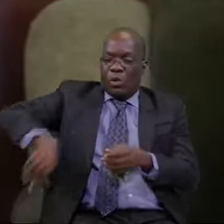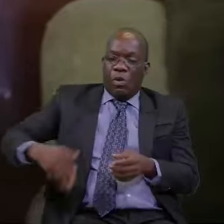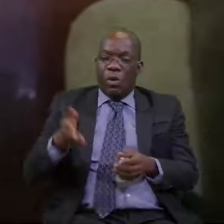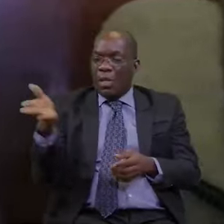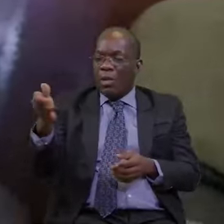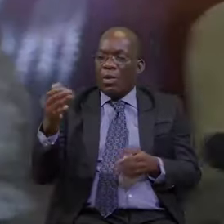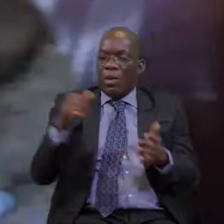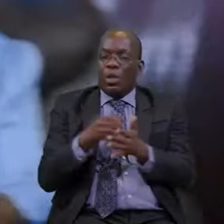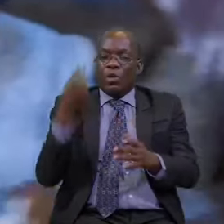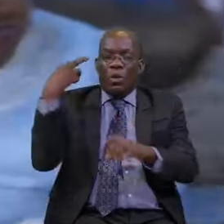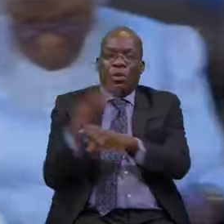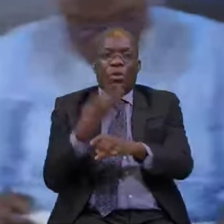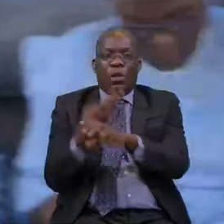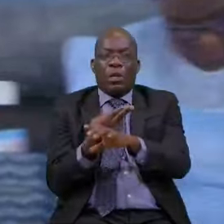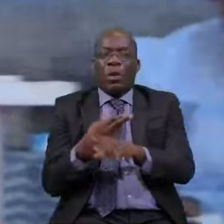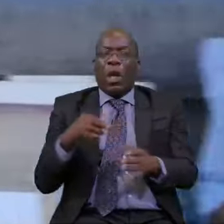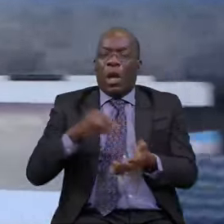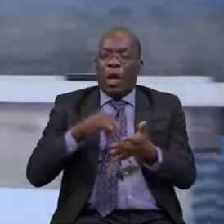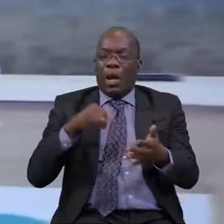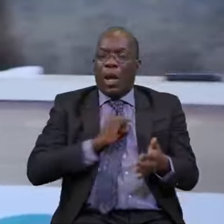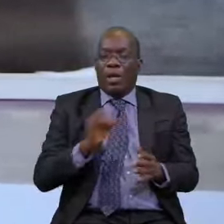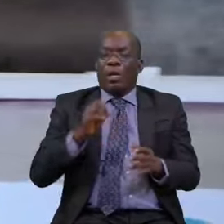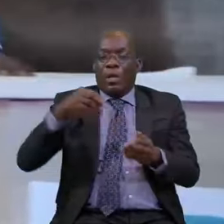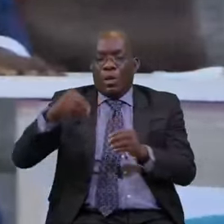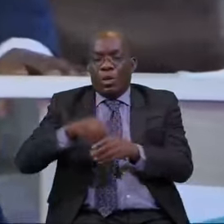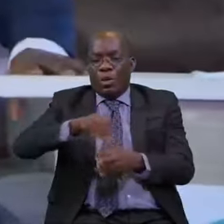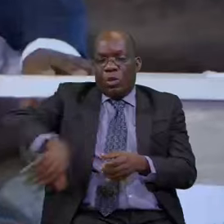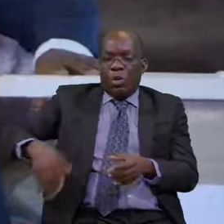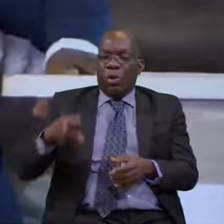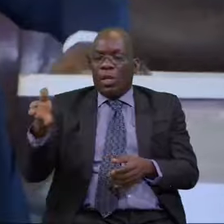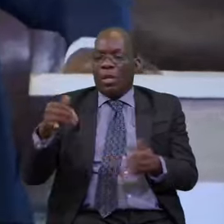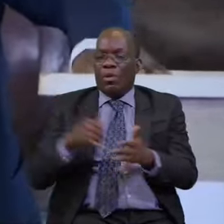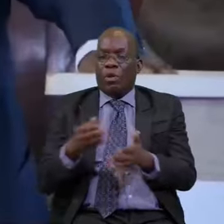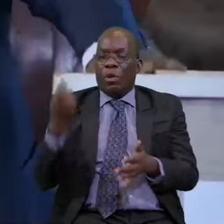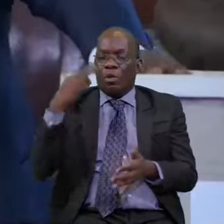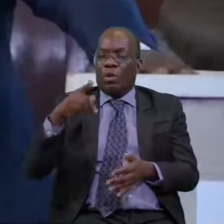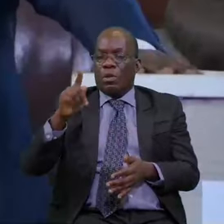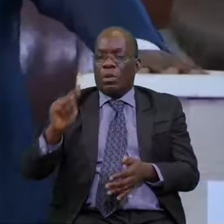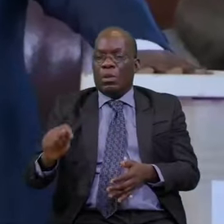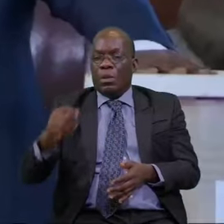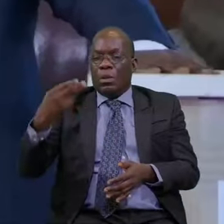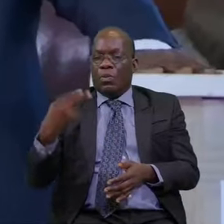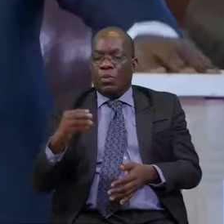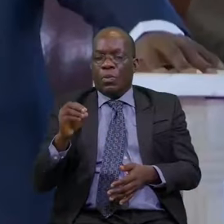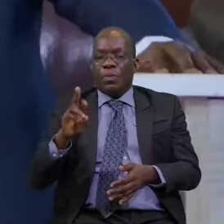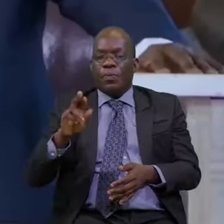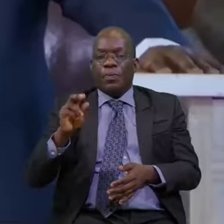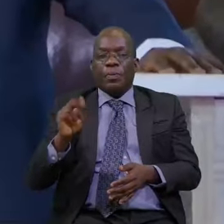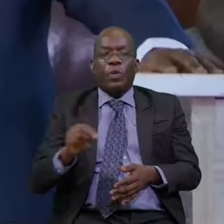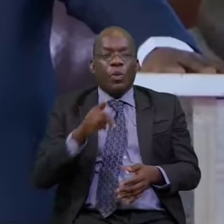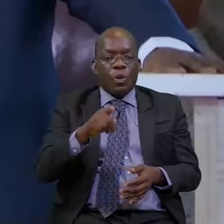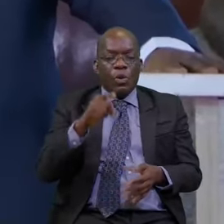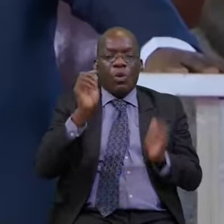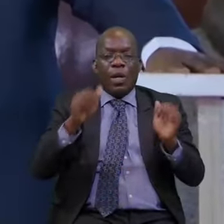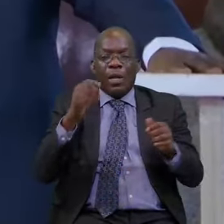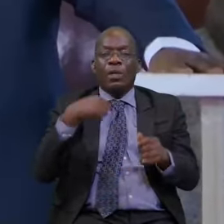seulement sur le sol pierreux. Et j'ai semé là-bas, c'est seulement dans les épines. Mais par expérience, vous pouvez dire